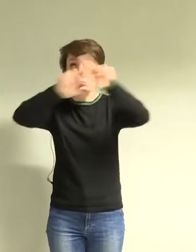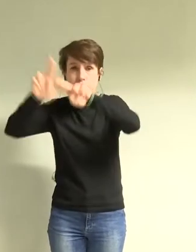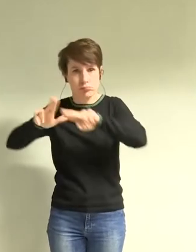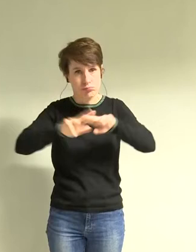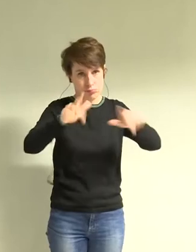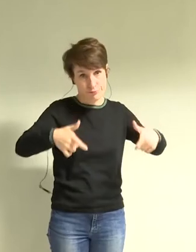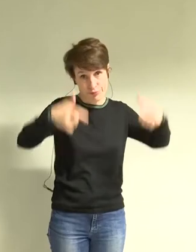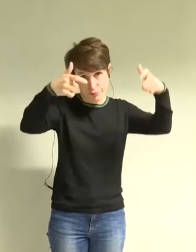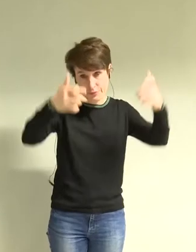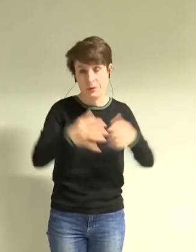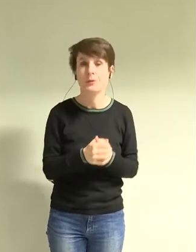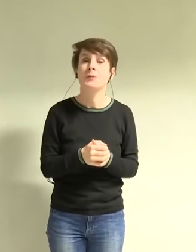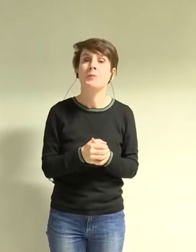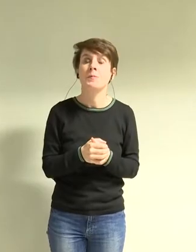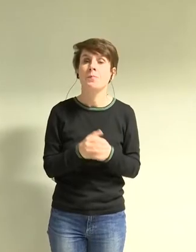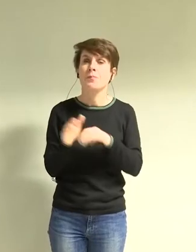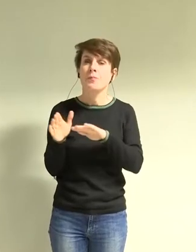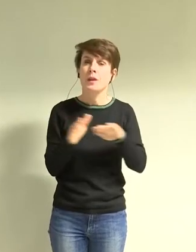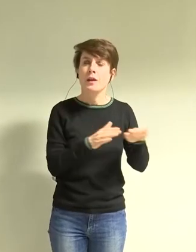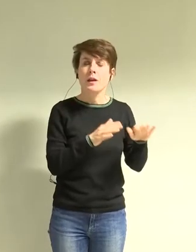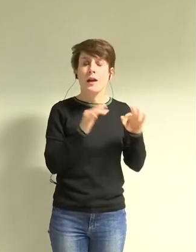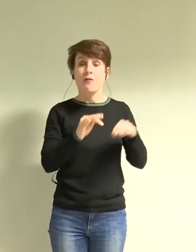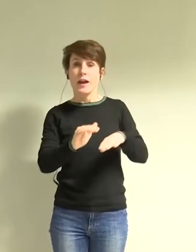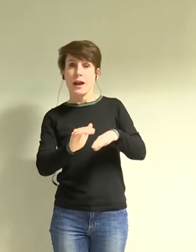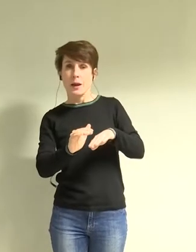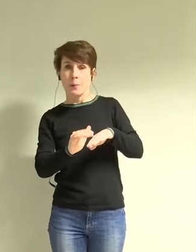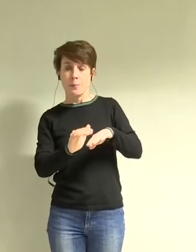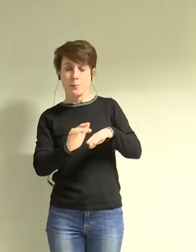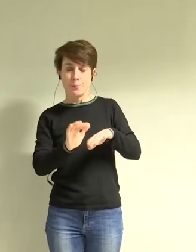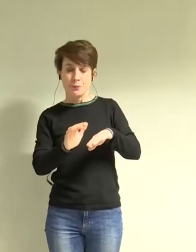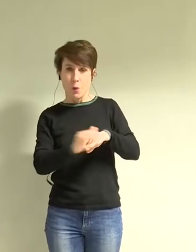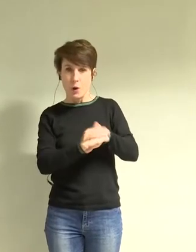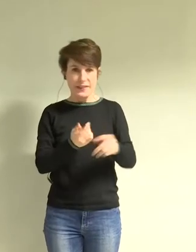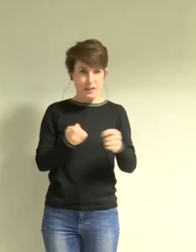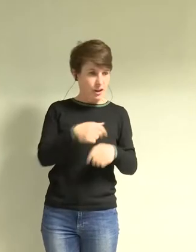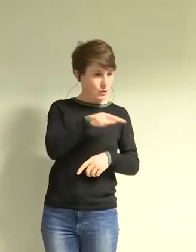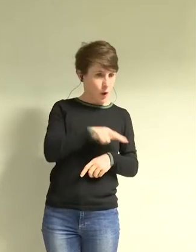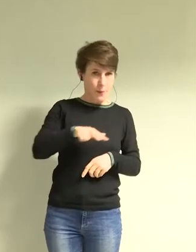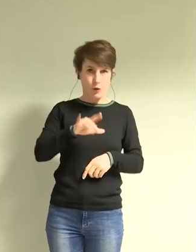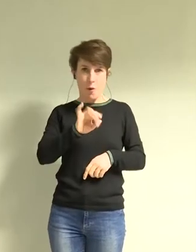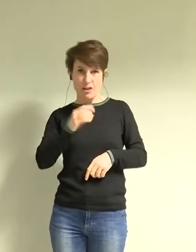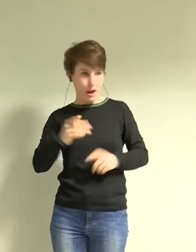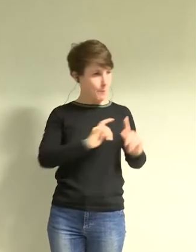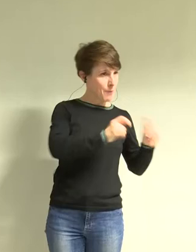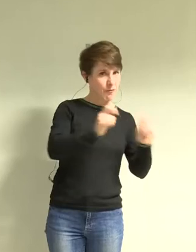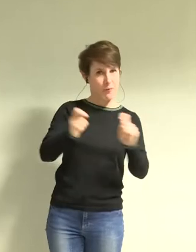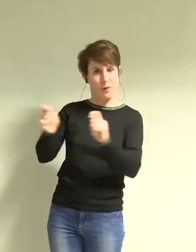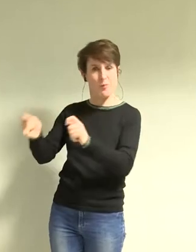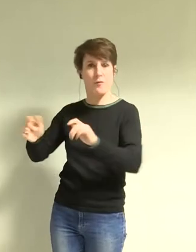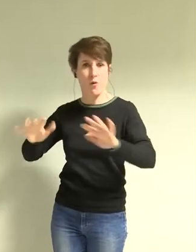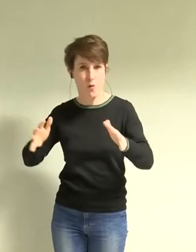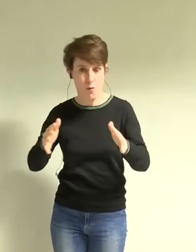et pour ce qui est de la politique d'attribution qui est du coût à la charge des bailleurs l'en quête d'évolution